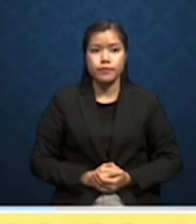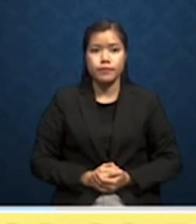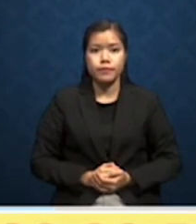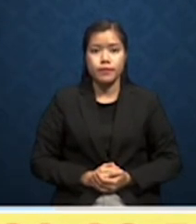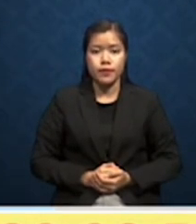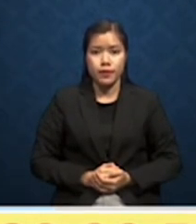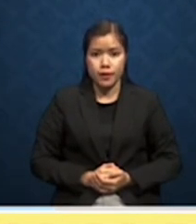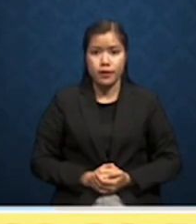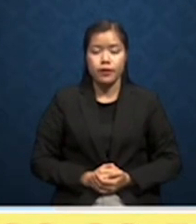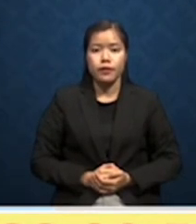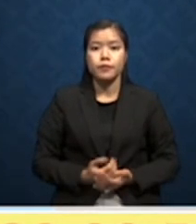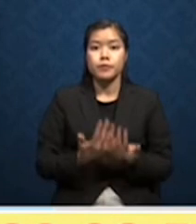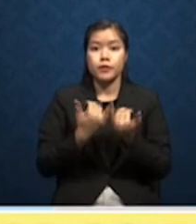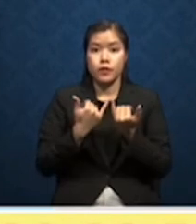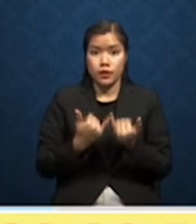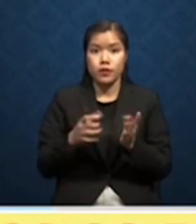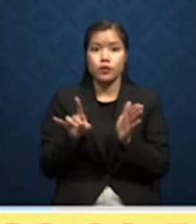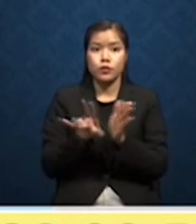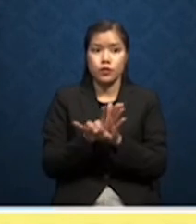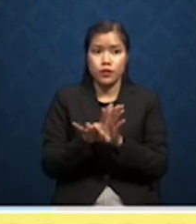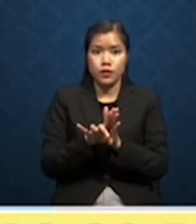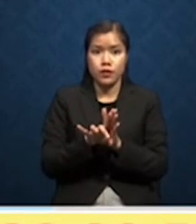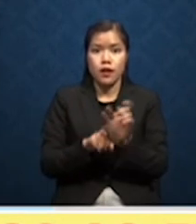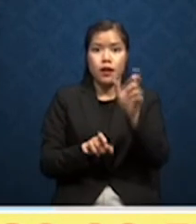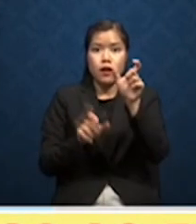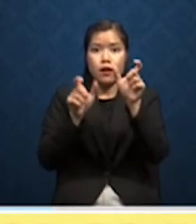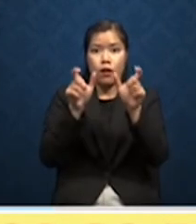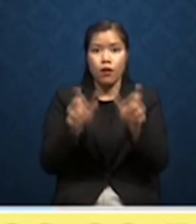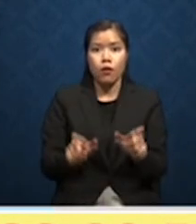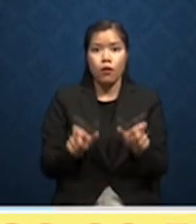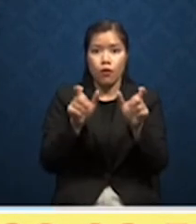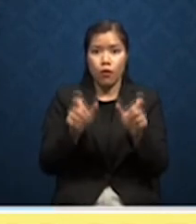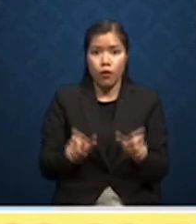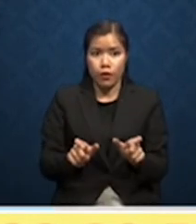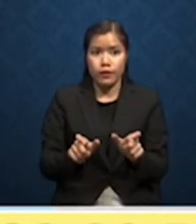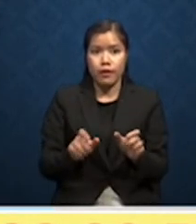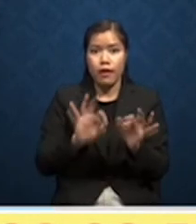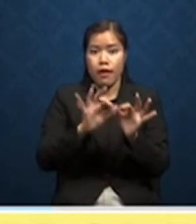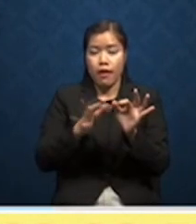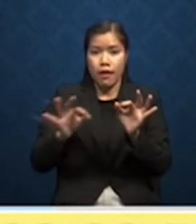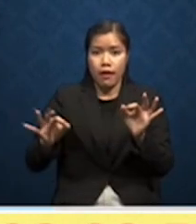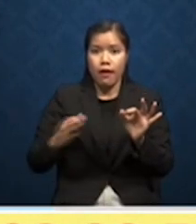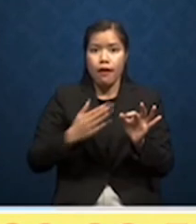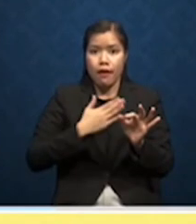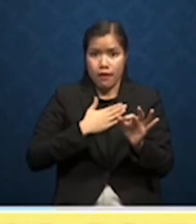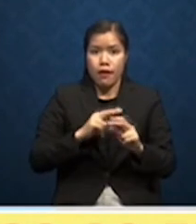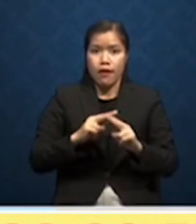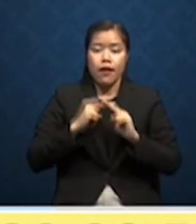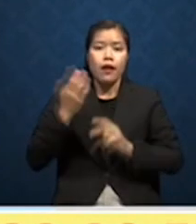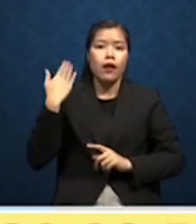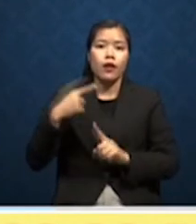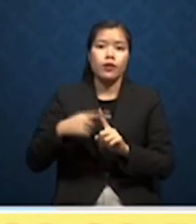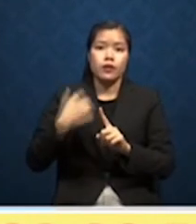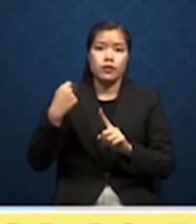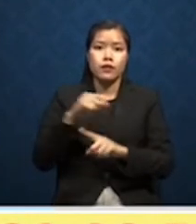ท้ายที่สุดนี้ดิฉันขอมอบบทกลอนบทหนึ่งที่แต่งด้วยตัวเองตั้งแต่วันที่1ตุลาเป็นต้นมา